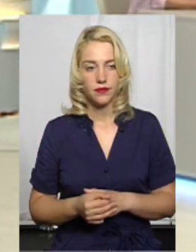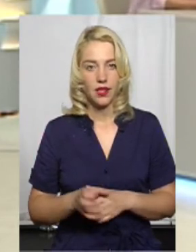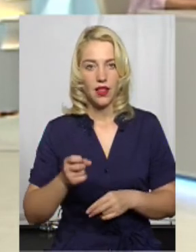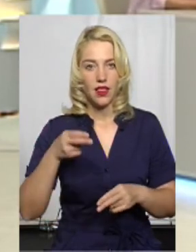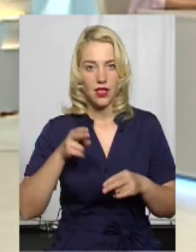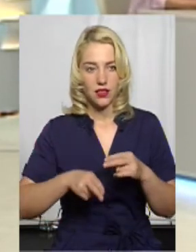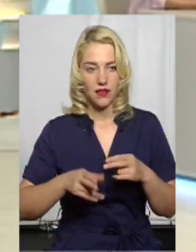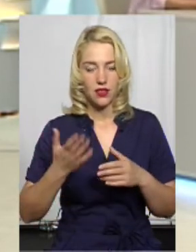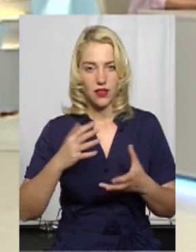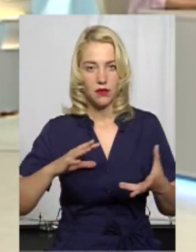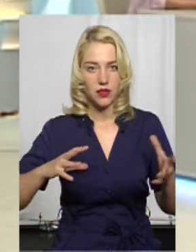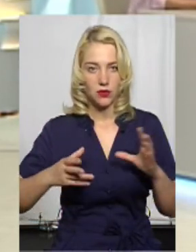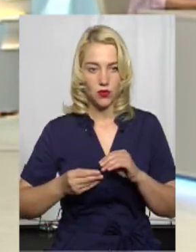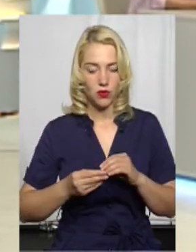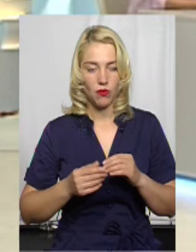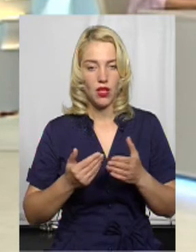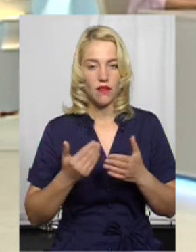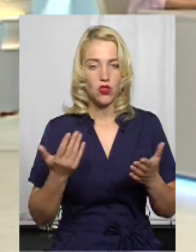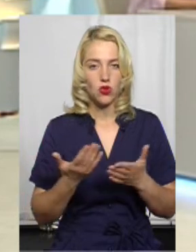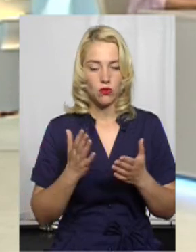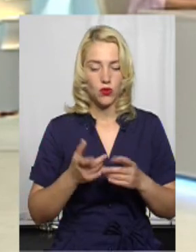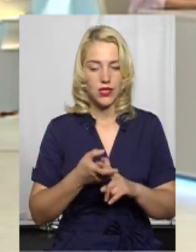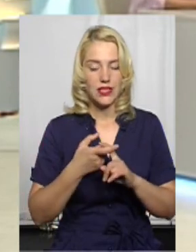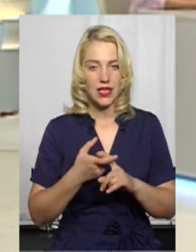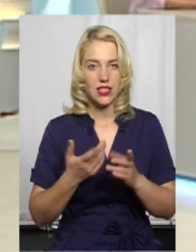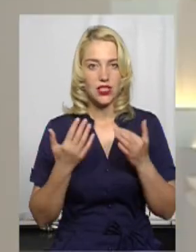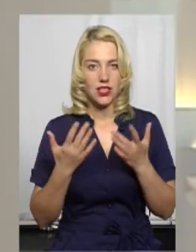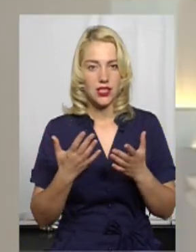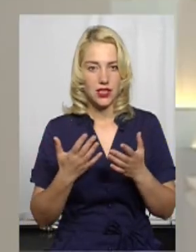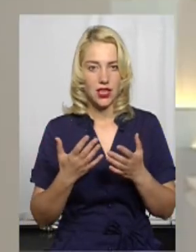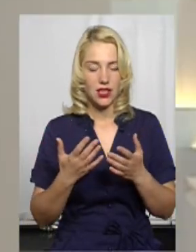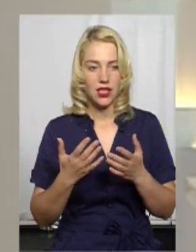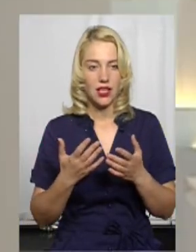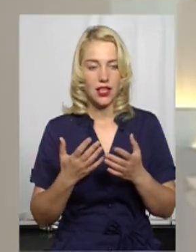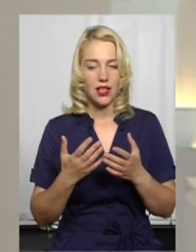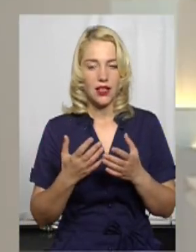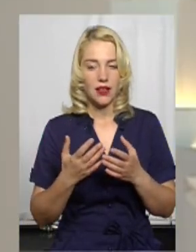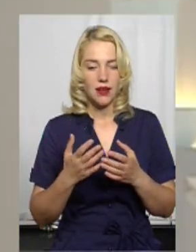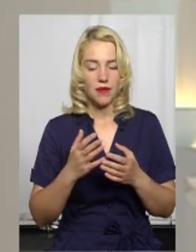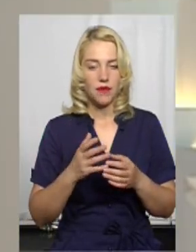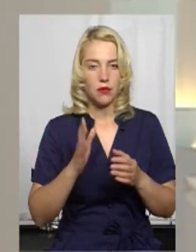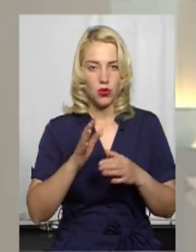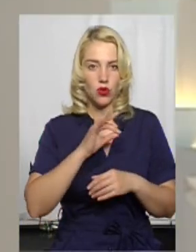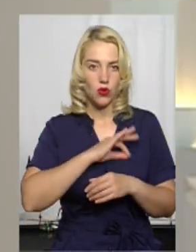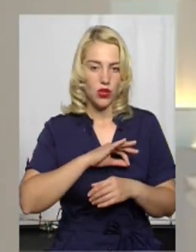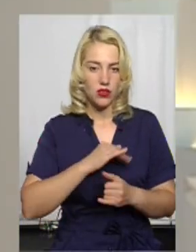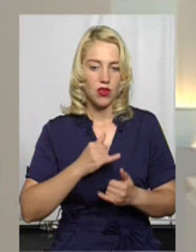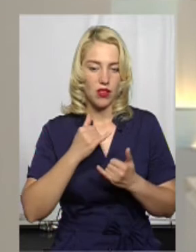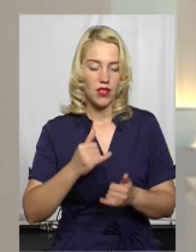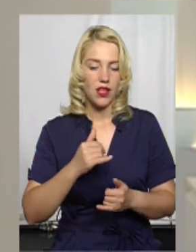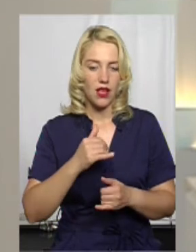На завершення, давайте підсумуємо, від чого буде залежати, наскільки приживеться і наскільки корисною для жителів